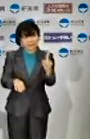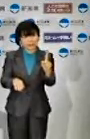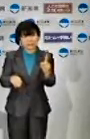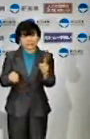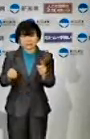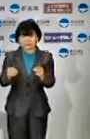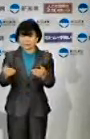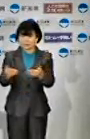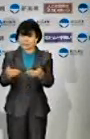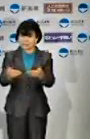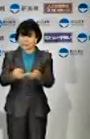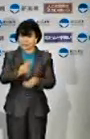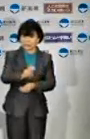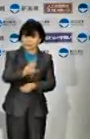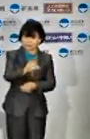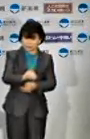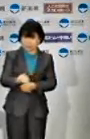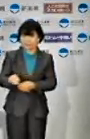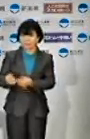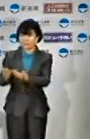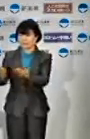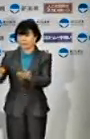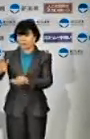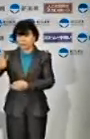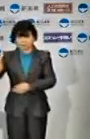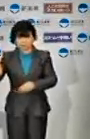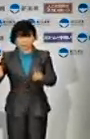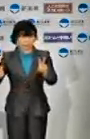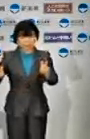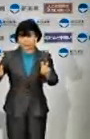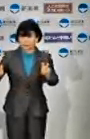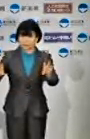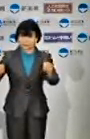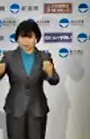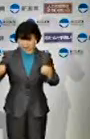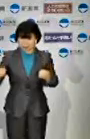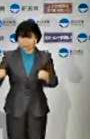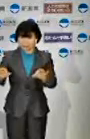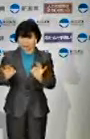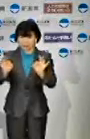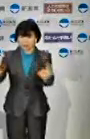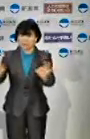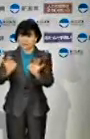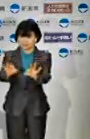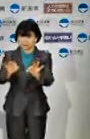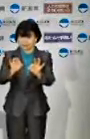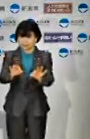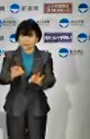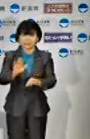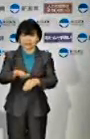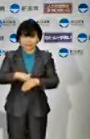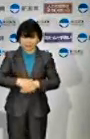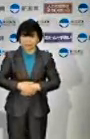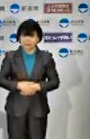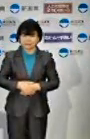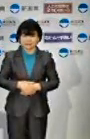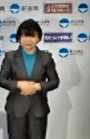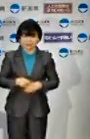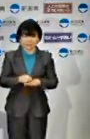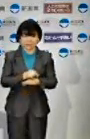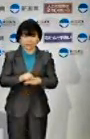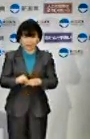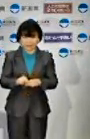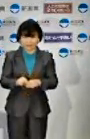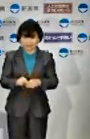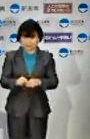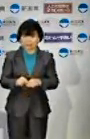を経営している場合で確か40万の最大40万の支援もしております。それは 前回といいますか特別警報を出